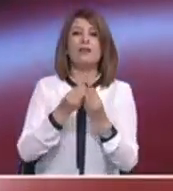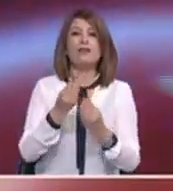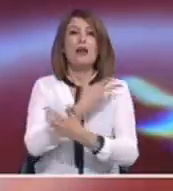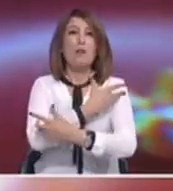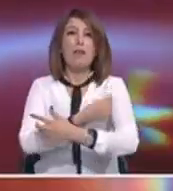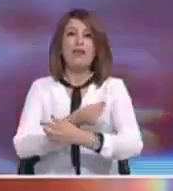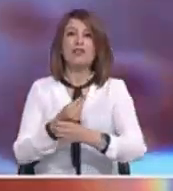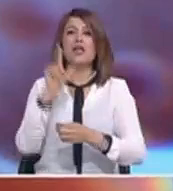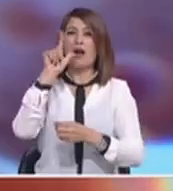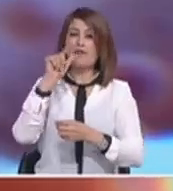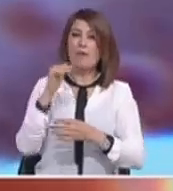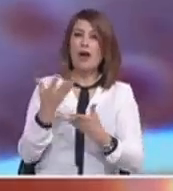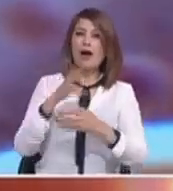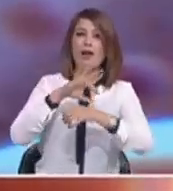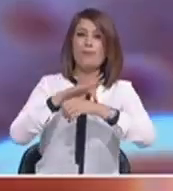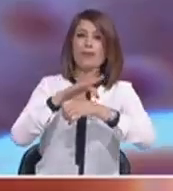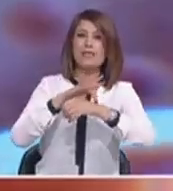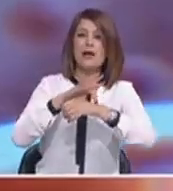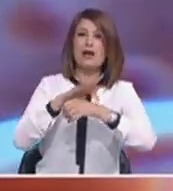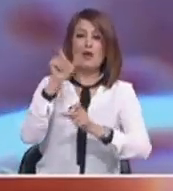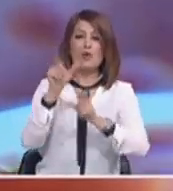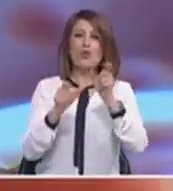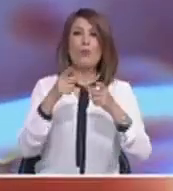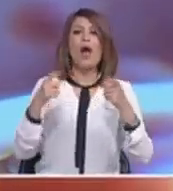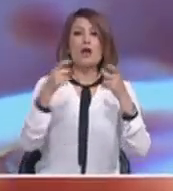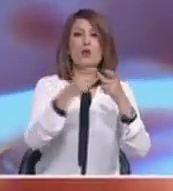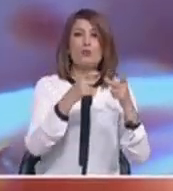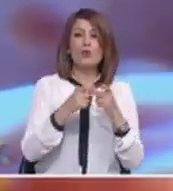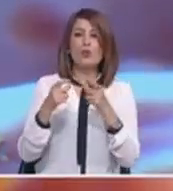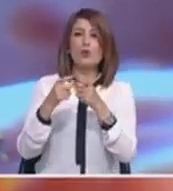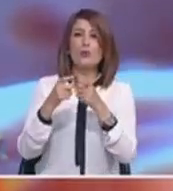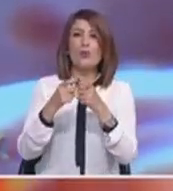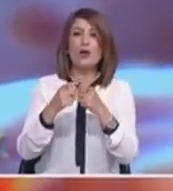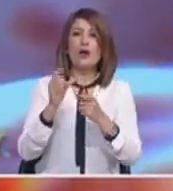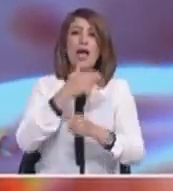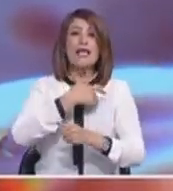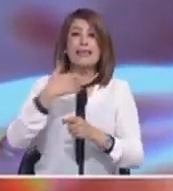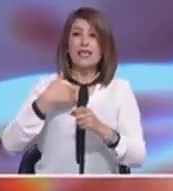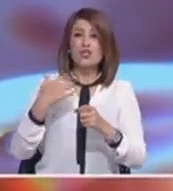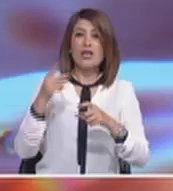عندها فرقه فرقه الاطباء وفريق مخصص